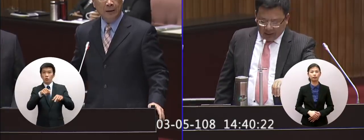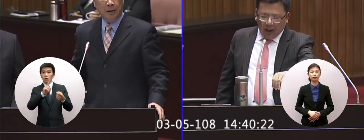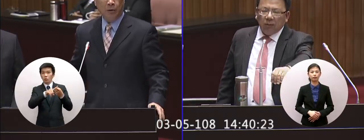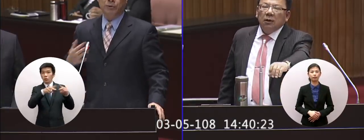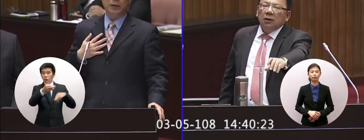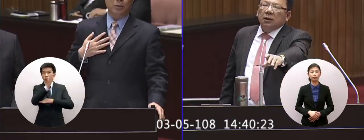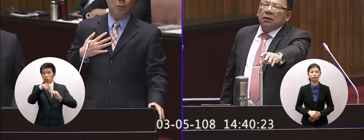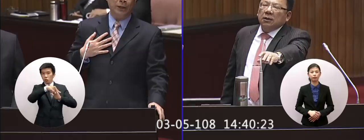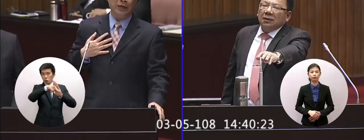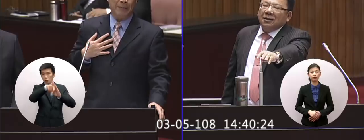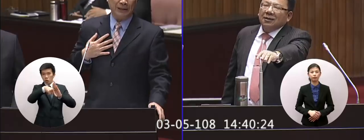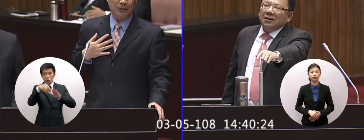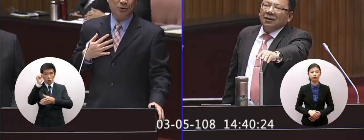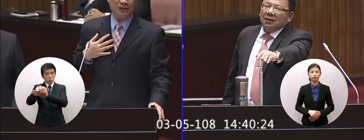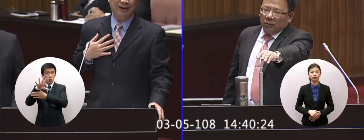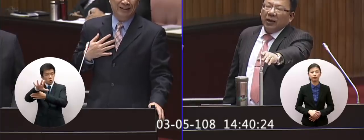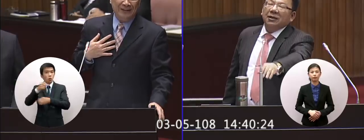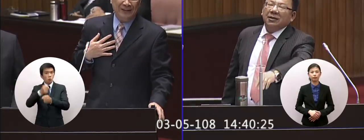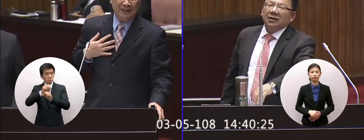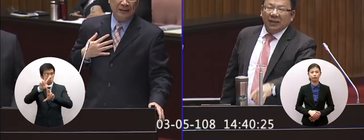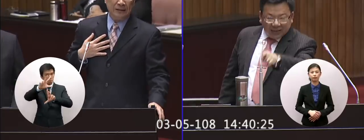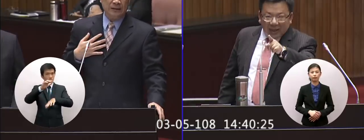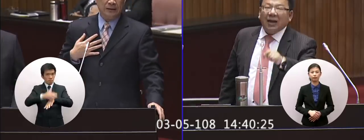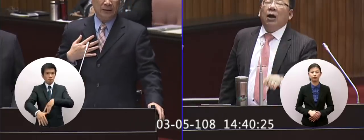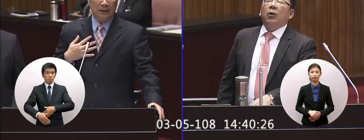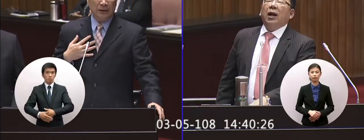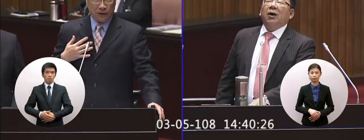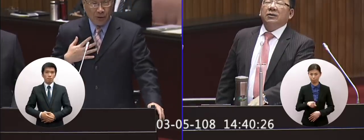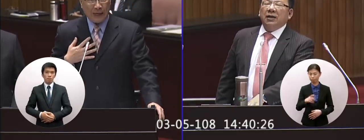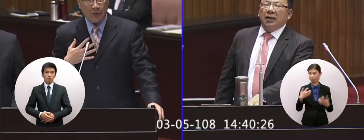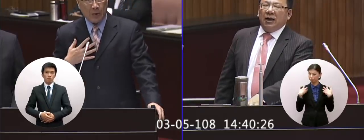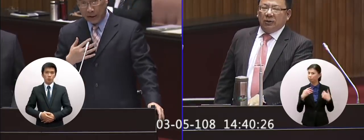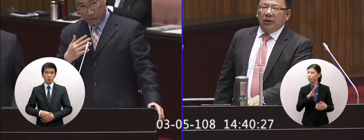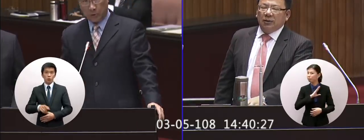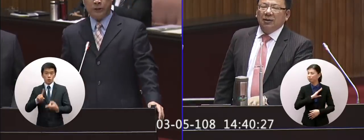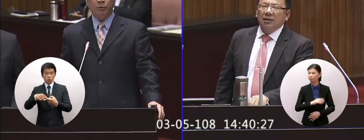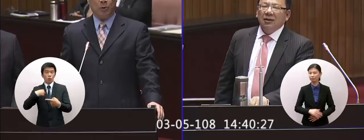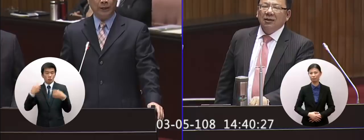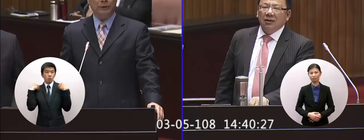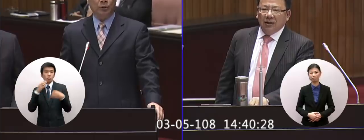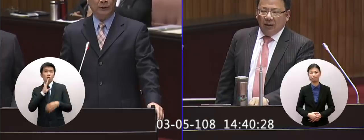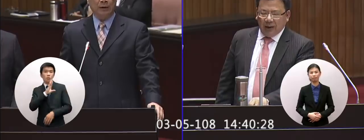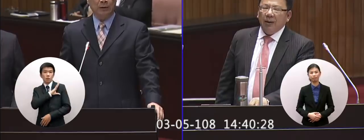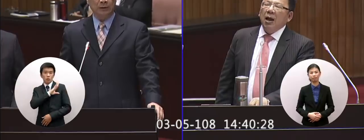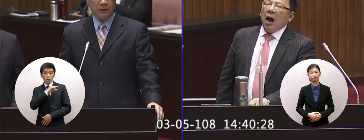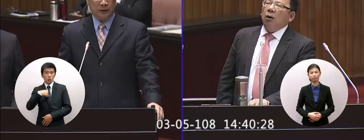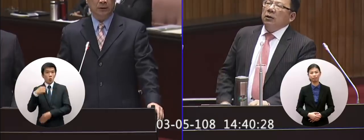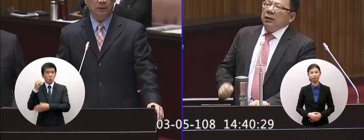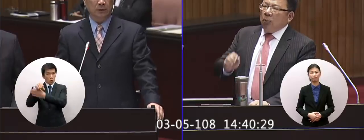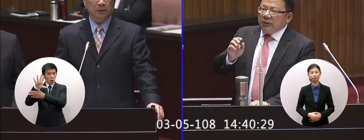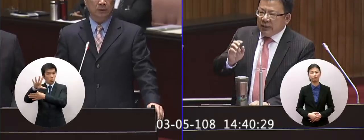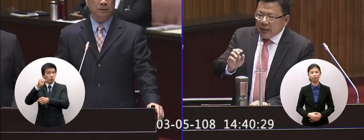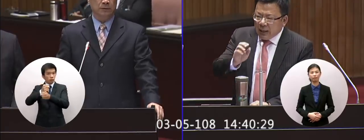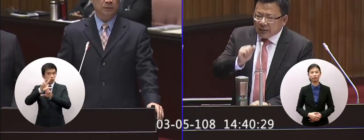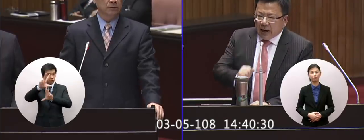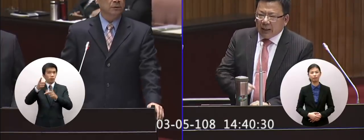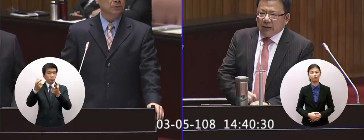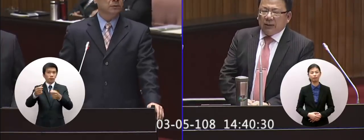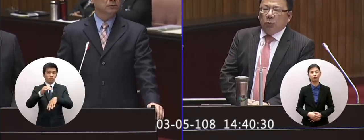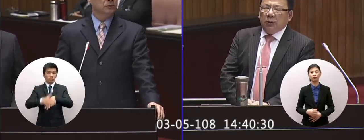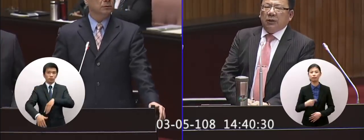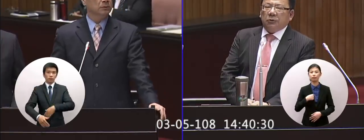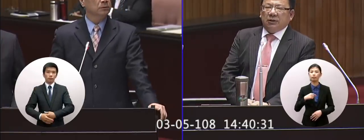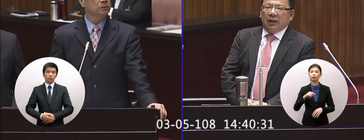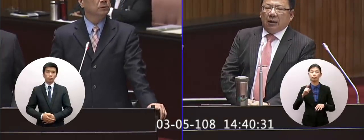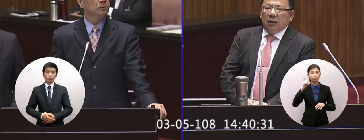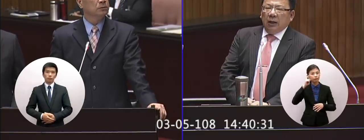承诺嘛。 对，好， 因为我一定要把这个做到。 当然，这是你也慷慨了， 奇怪慷慨，我承诺我一定会做到。 Okay, 好，那我今天要强